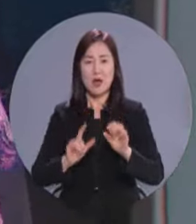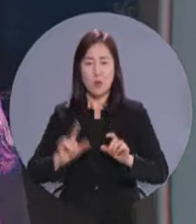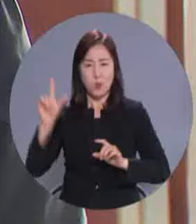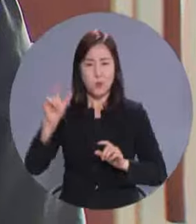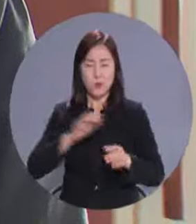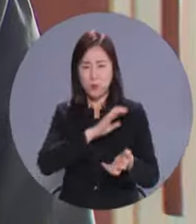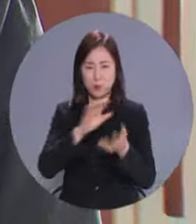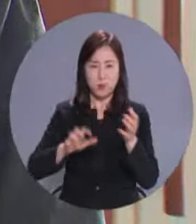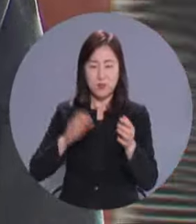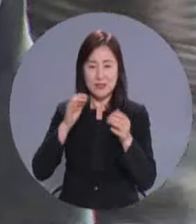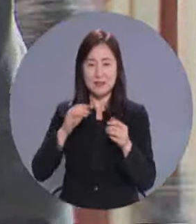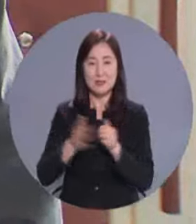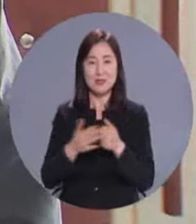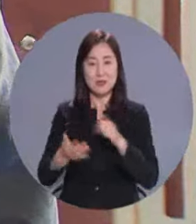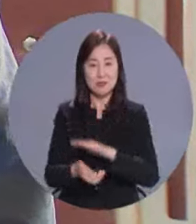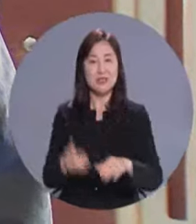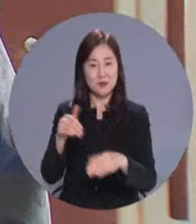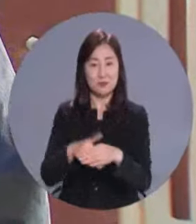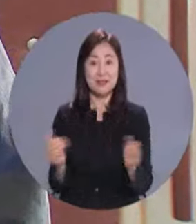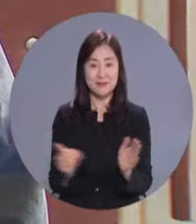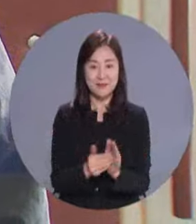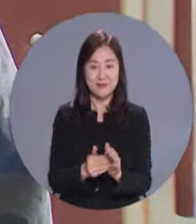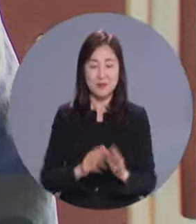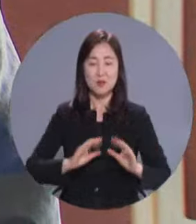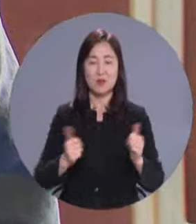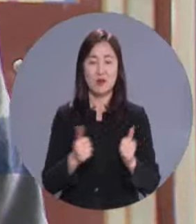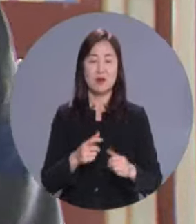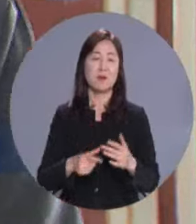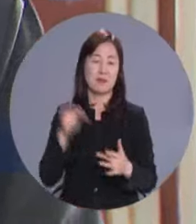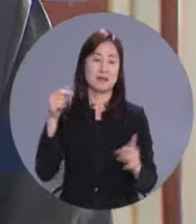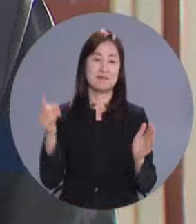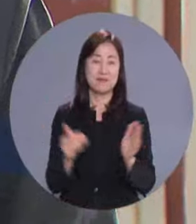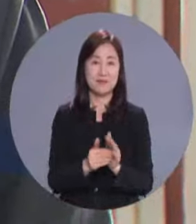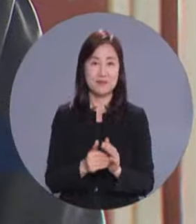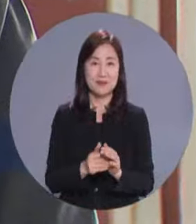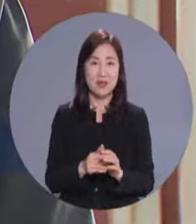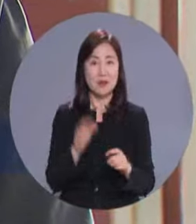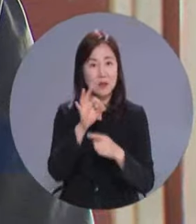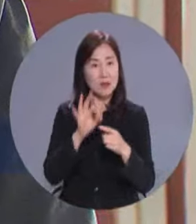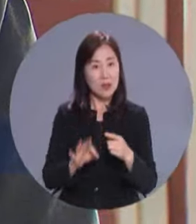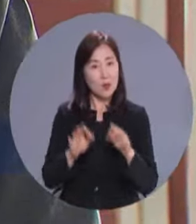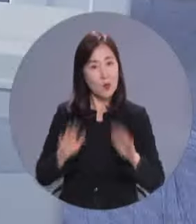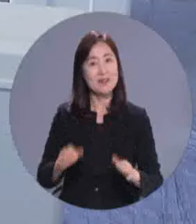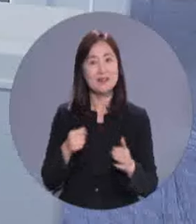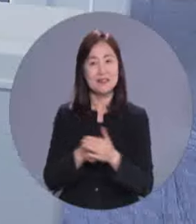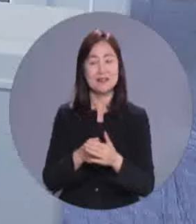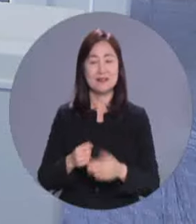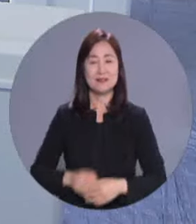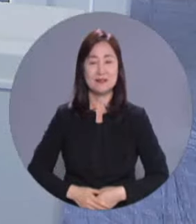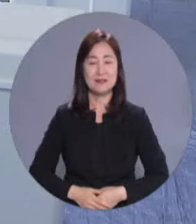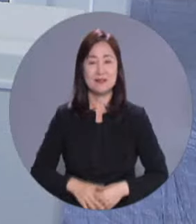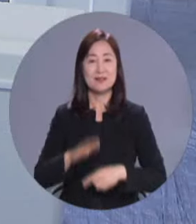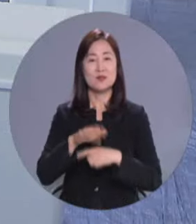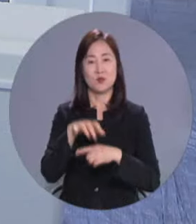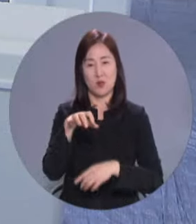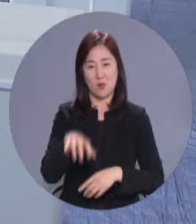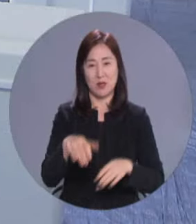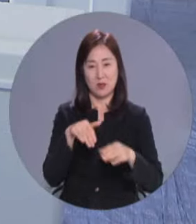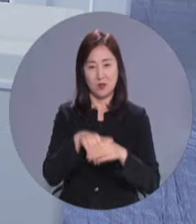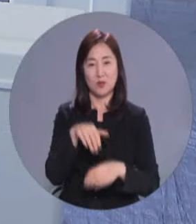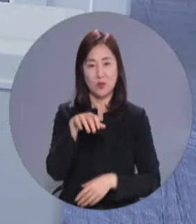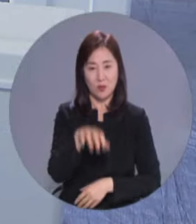했어요 국회의원은 기 빨리 했었고요 대표는 이제 오늘 결정했네 시골 마을에 설치된